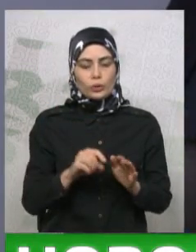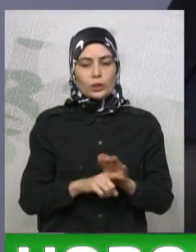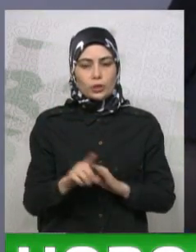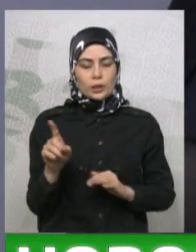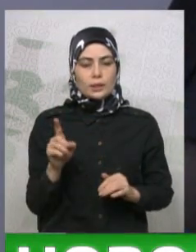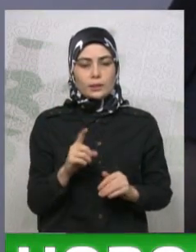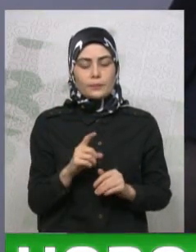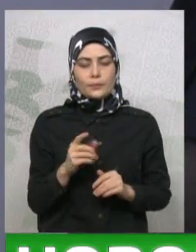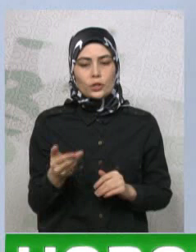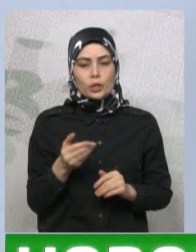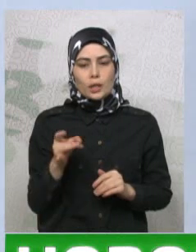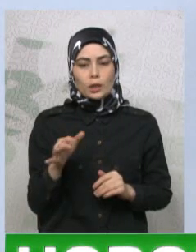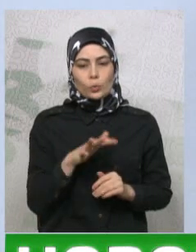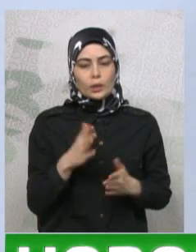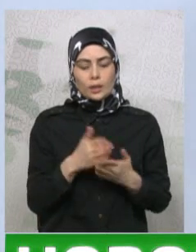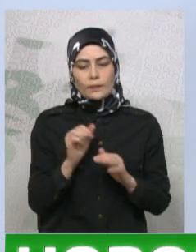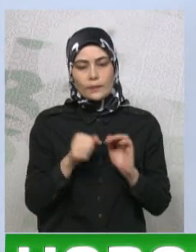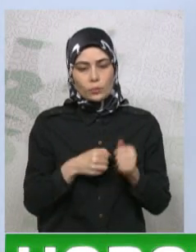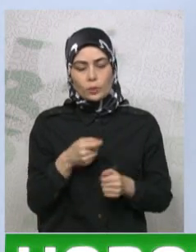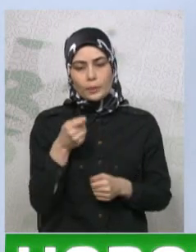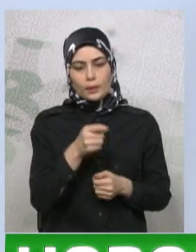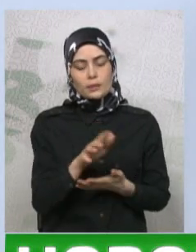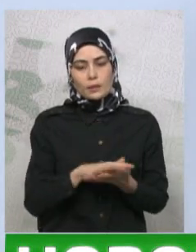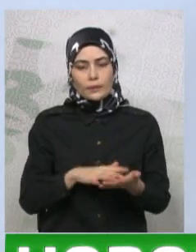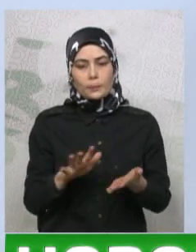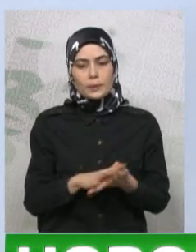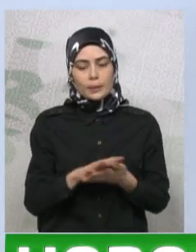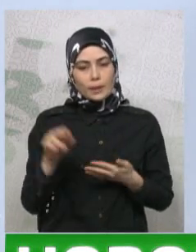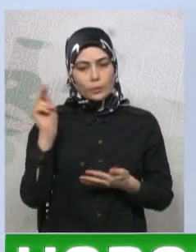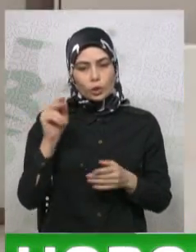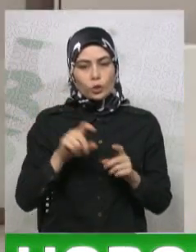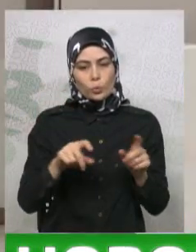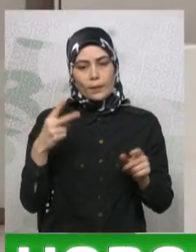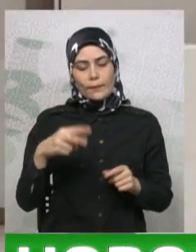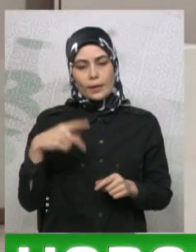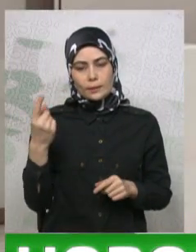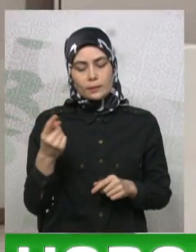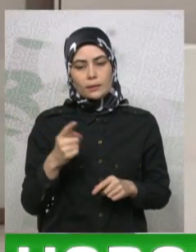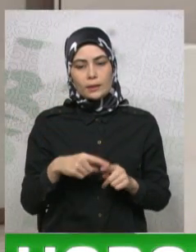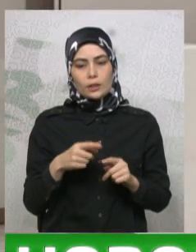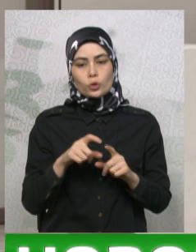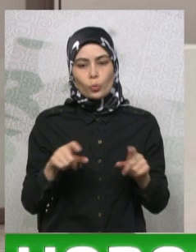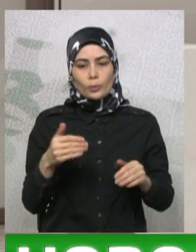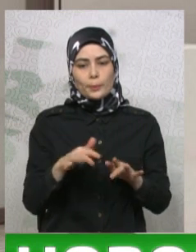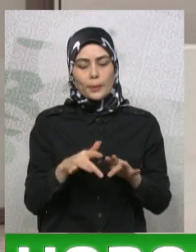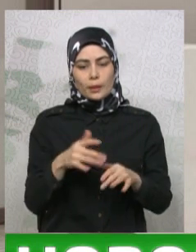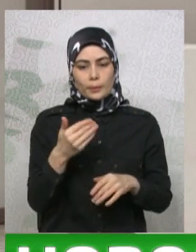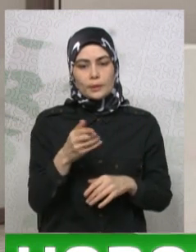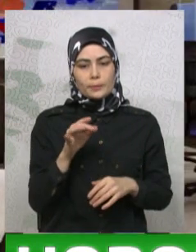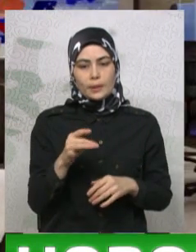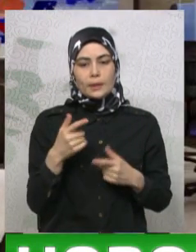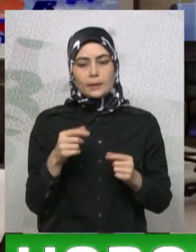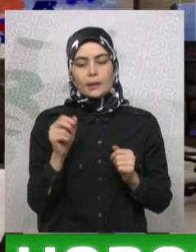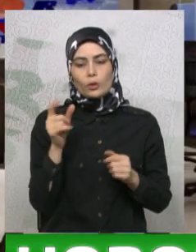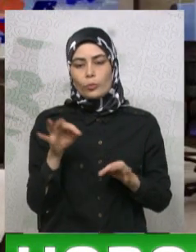У жителей региона есть возможность подать заявку на бесплатное обучение в школу 21. Это школа программирования Сбера, где